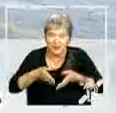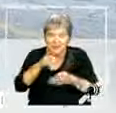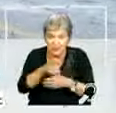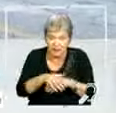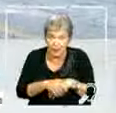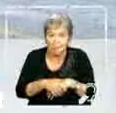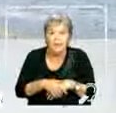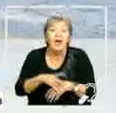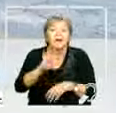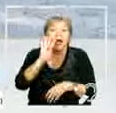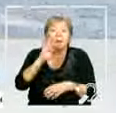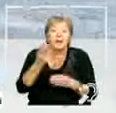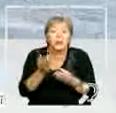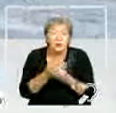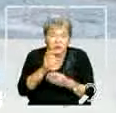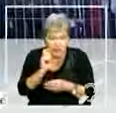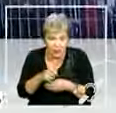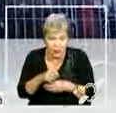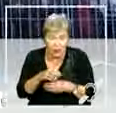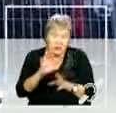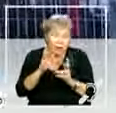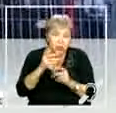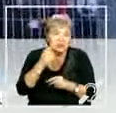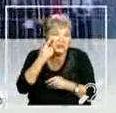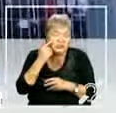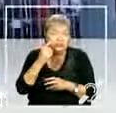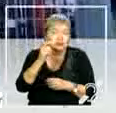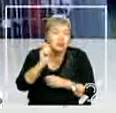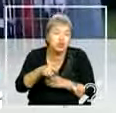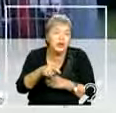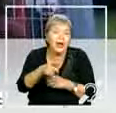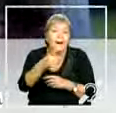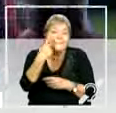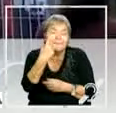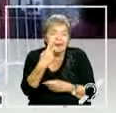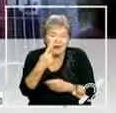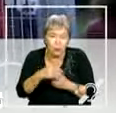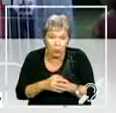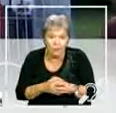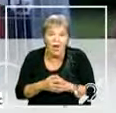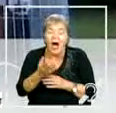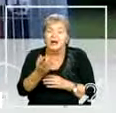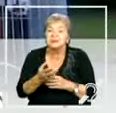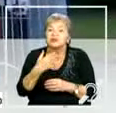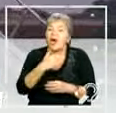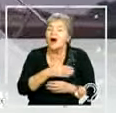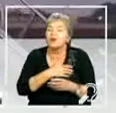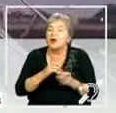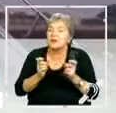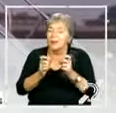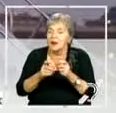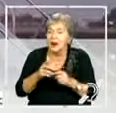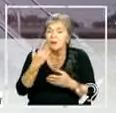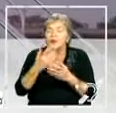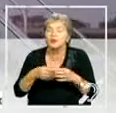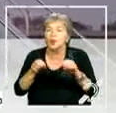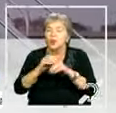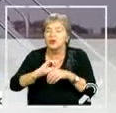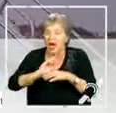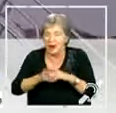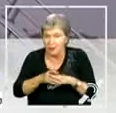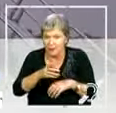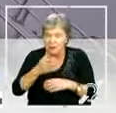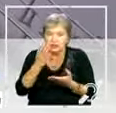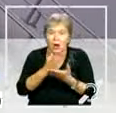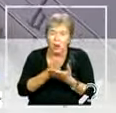Trump dar care cel mai probabil se va judeca primul judecătorul de caz a acceptat cererea unui avocat al Apărării pentru o procedură rapidă și a